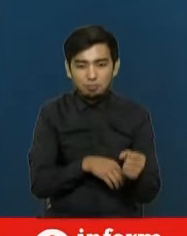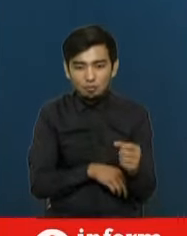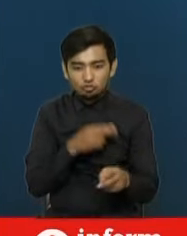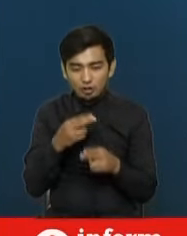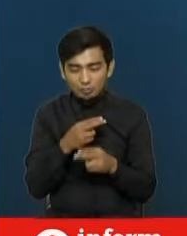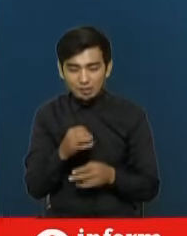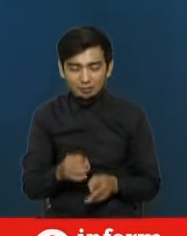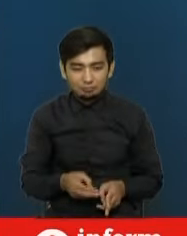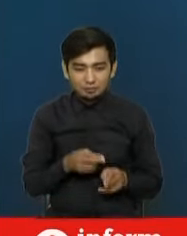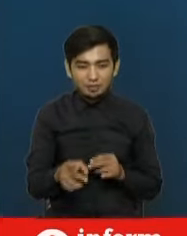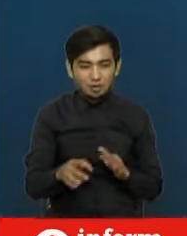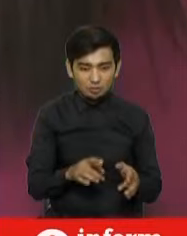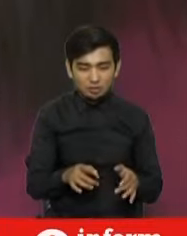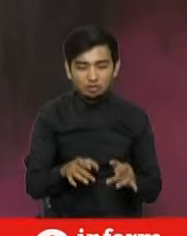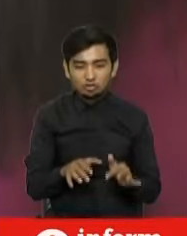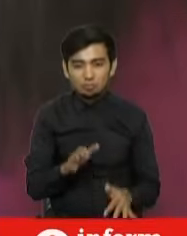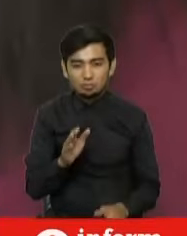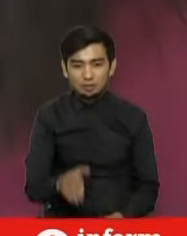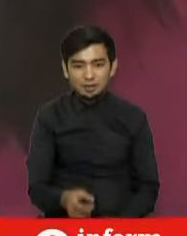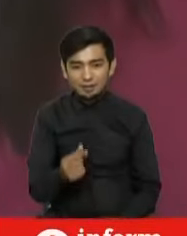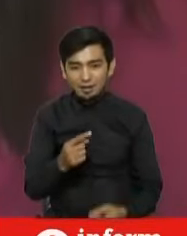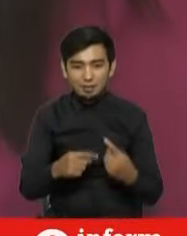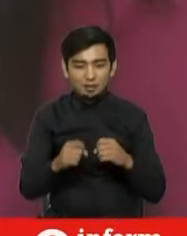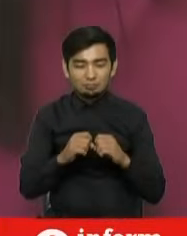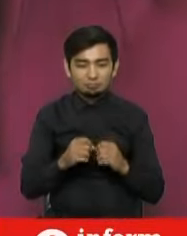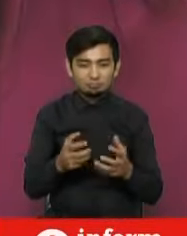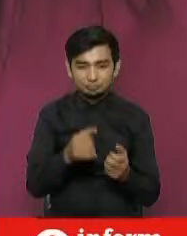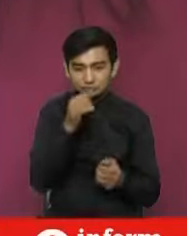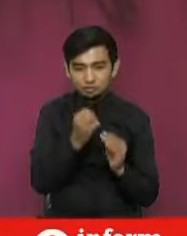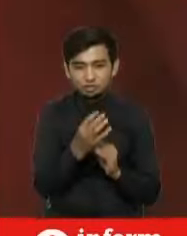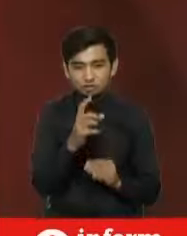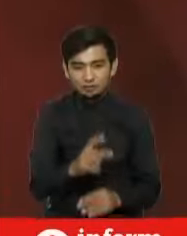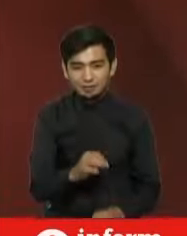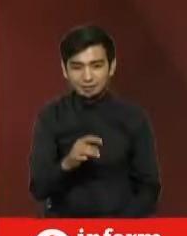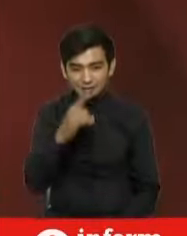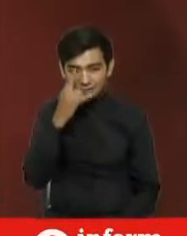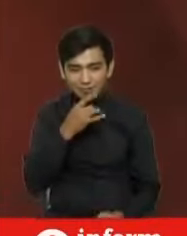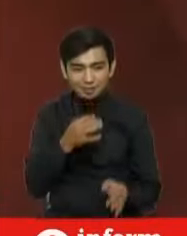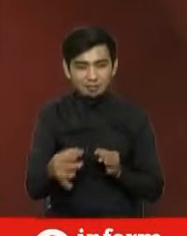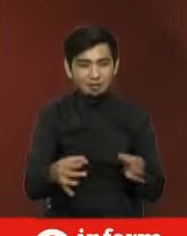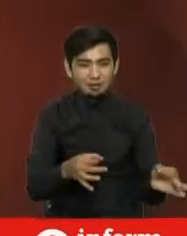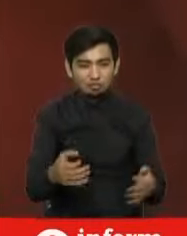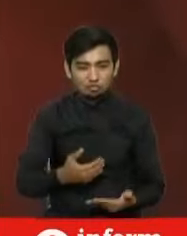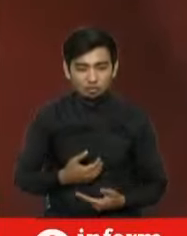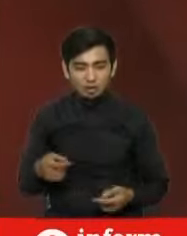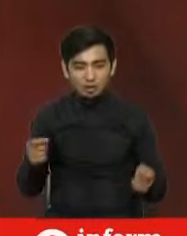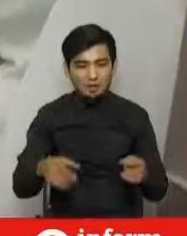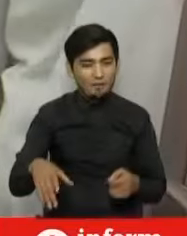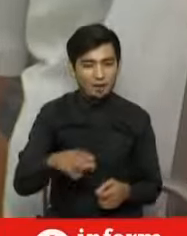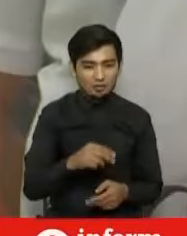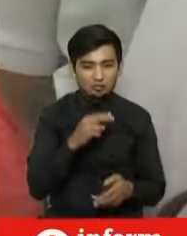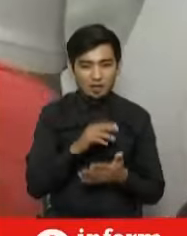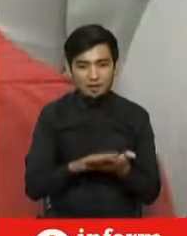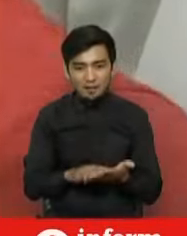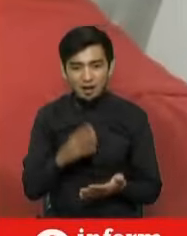қылмыстық іс аясында шешім қабылданатын болады. Ақшасын қайтара алмай жүрген 14 адамның көбі Қазақстанның түкпір-түкпірінде тұратын азаматтар, бірақ барлығының арызы